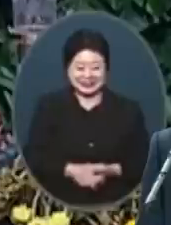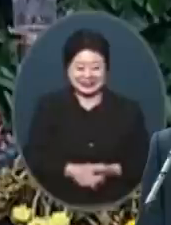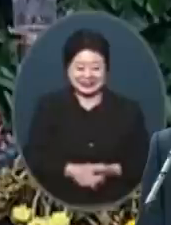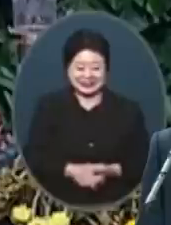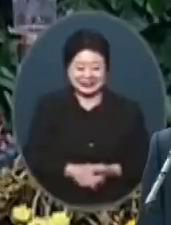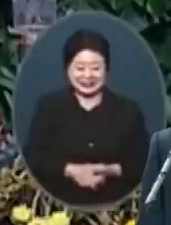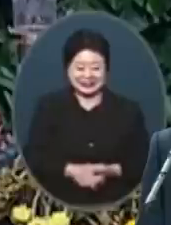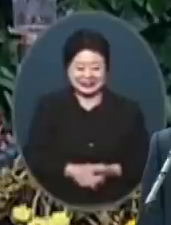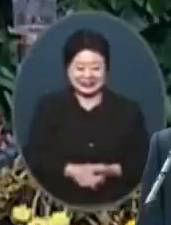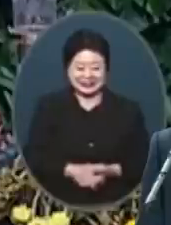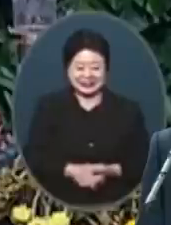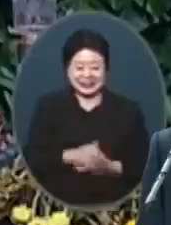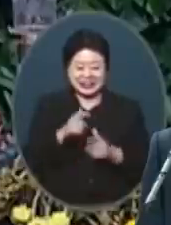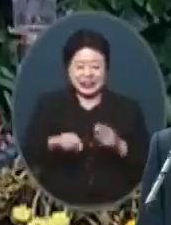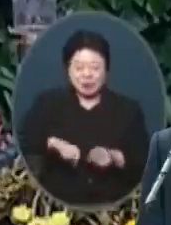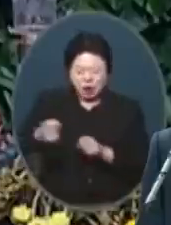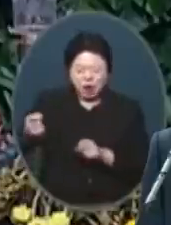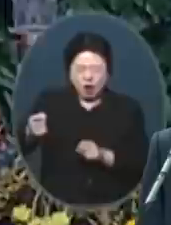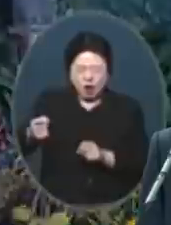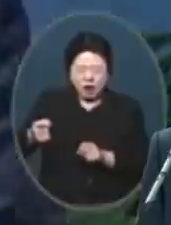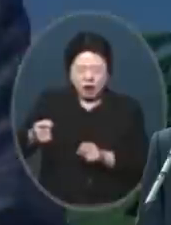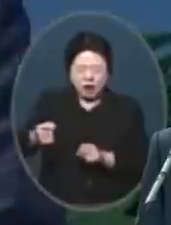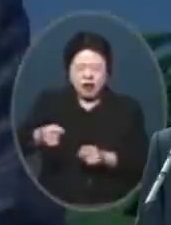될만합니까? 나무를 꺾어, 가지를 꺾어서